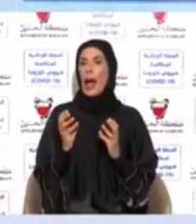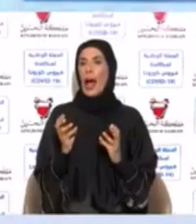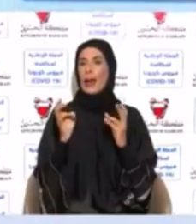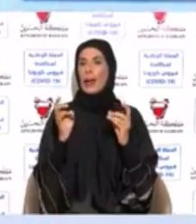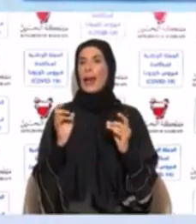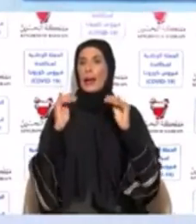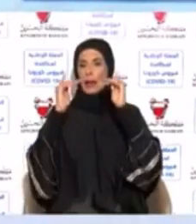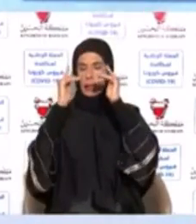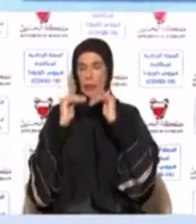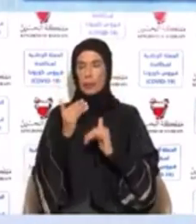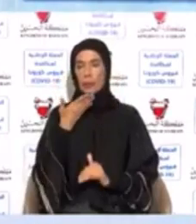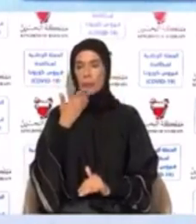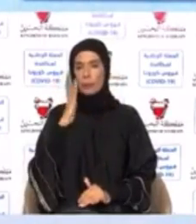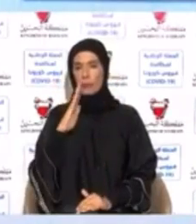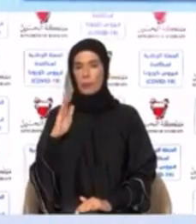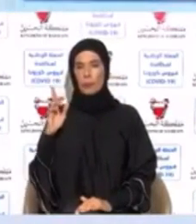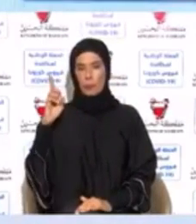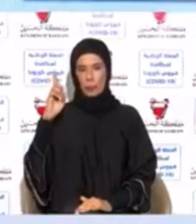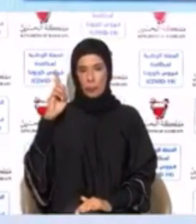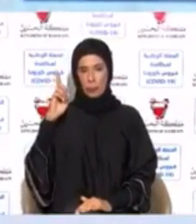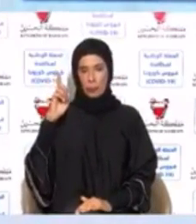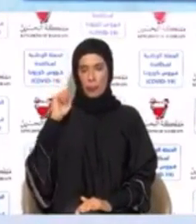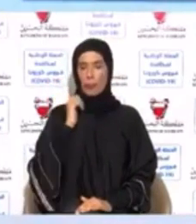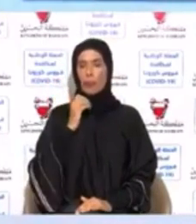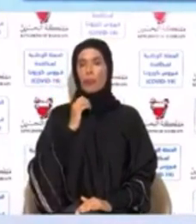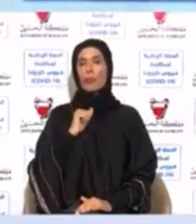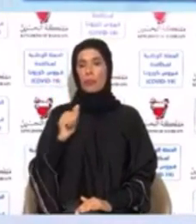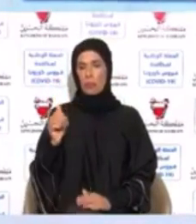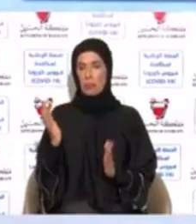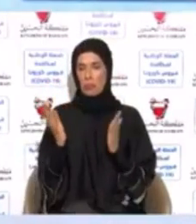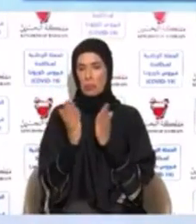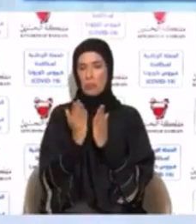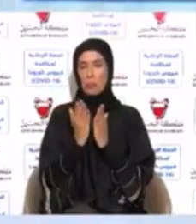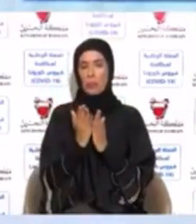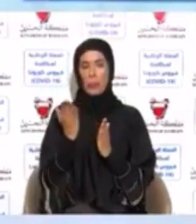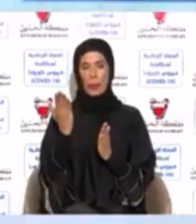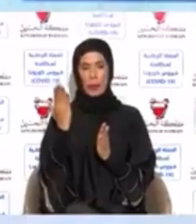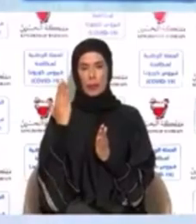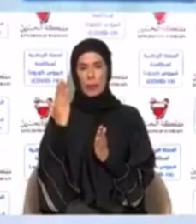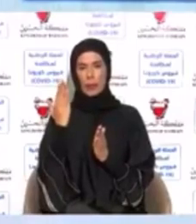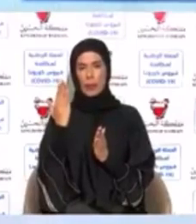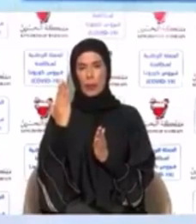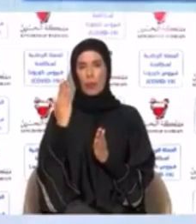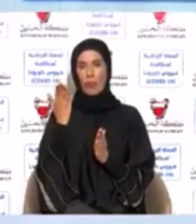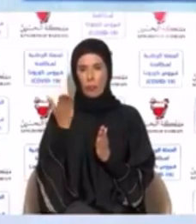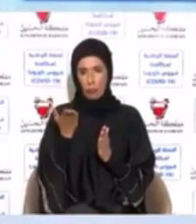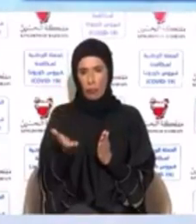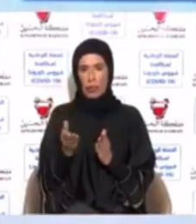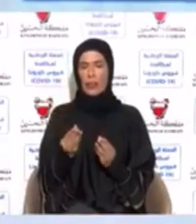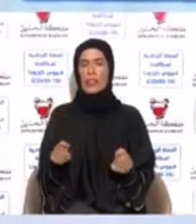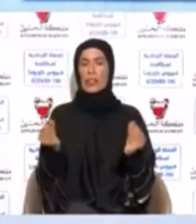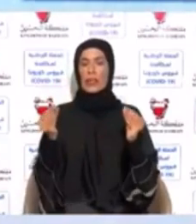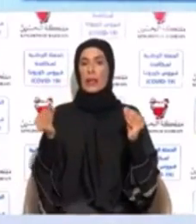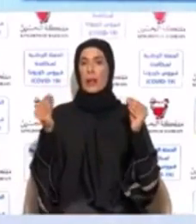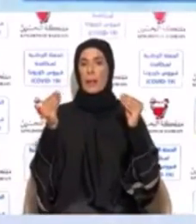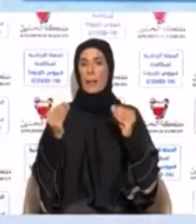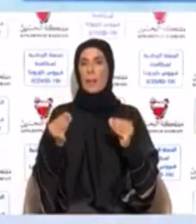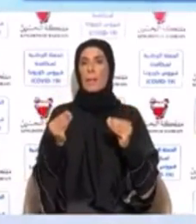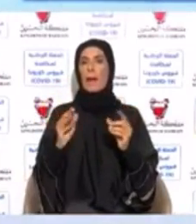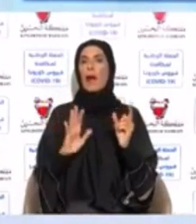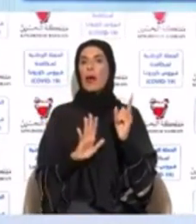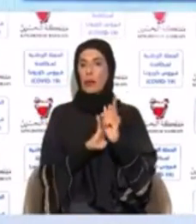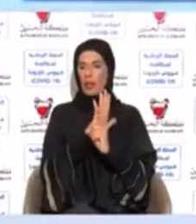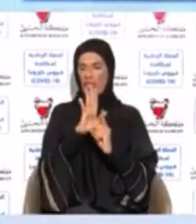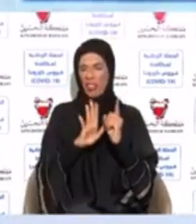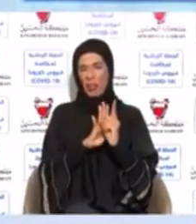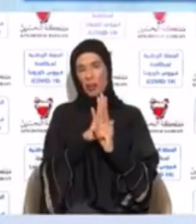في مملكة البحرين الحمد لله هي يعني مدروسة مسبقًا وعشان تغطي أي حالات عامة بالزيادة. ولكن هل لها